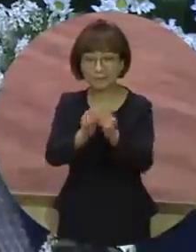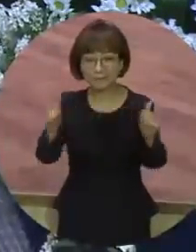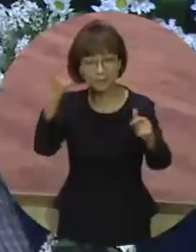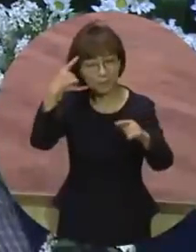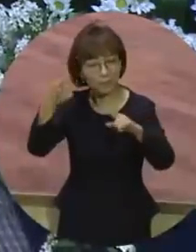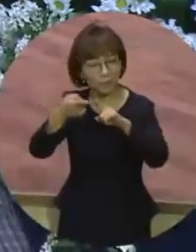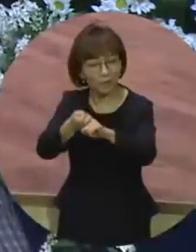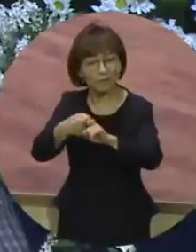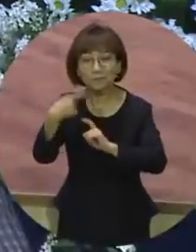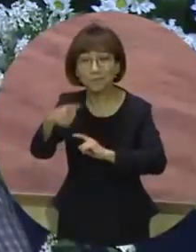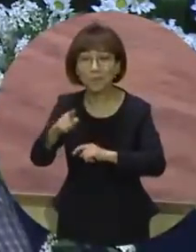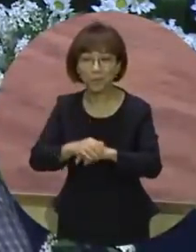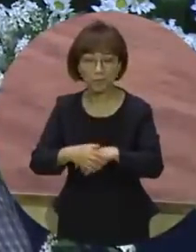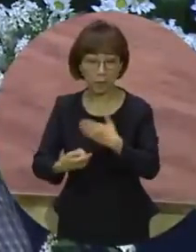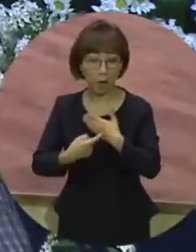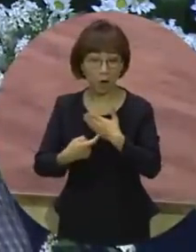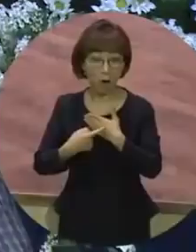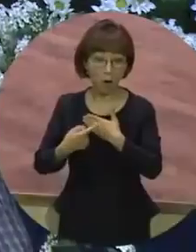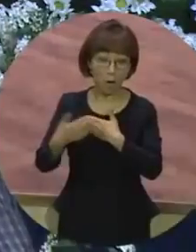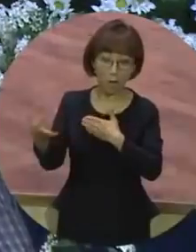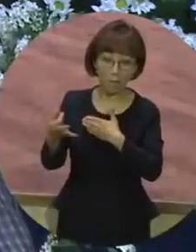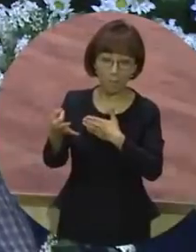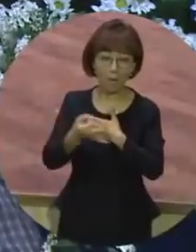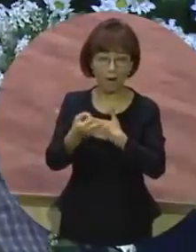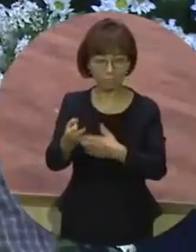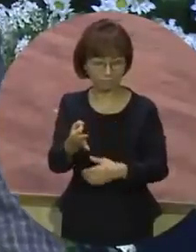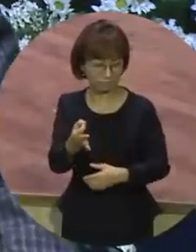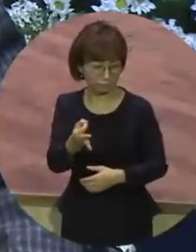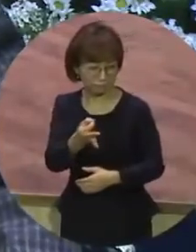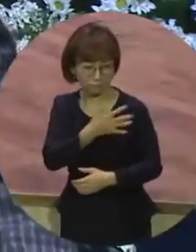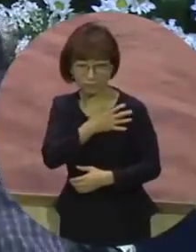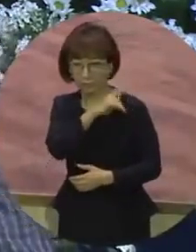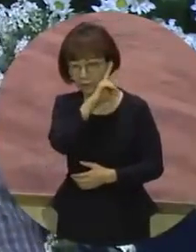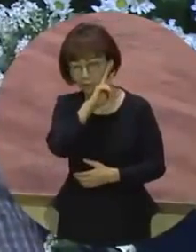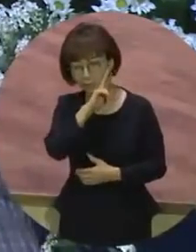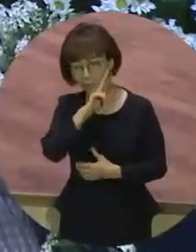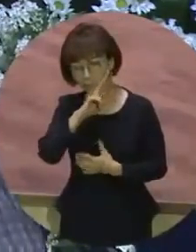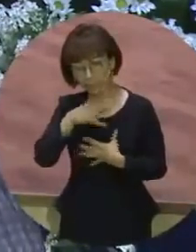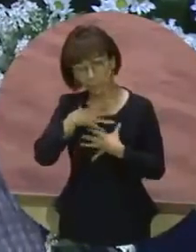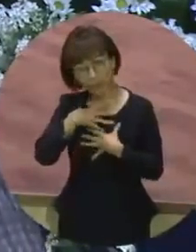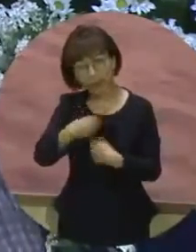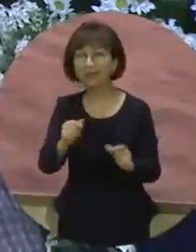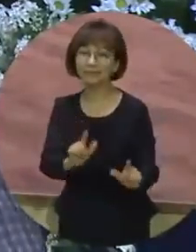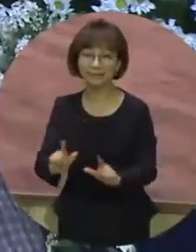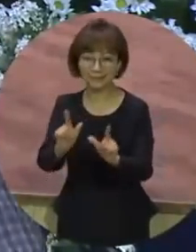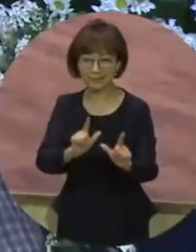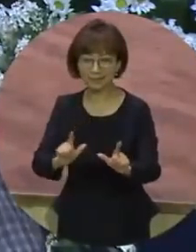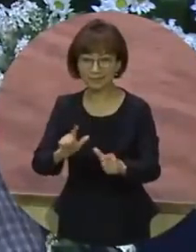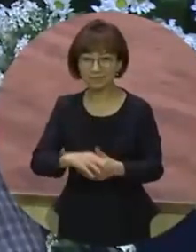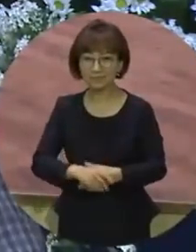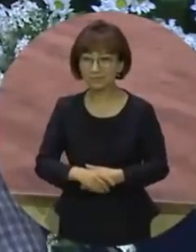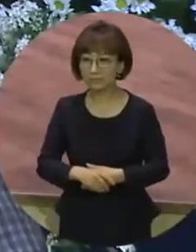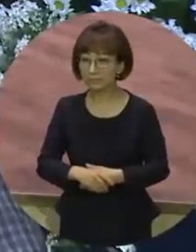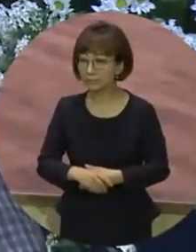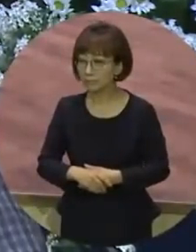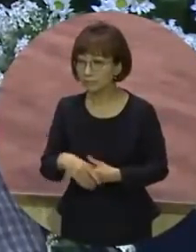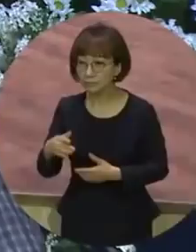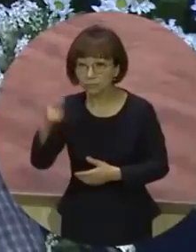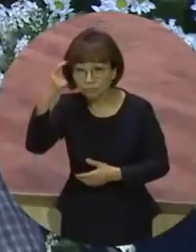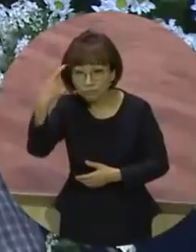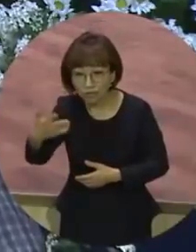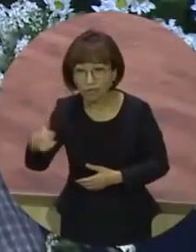삶의 풍요예요. 육신적 삶의 풍요. 편안하면 편안하게 좀 살 수 없냐. 자, 여러분의 관심은 어디에